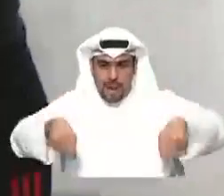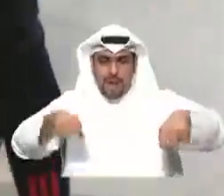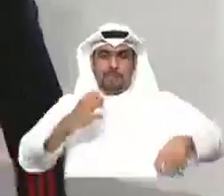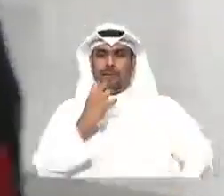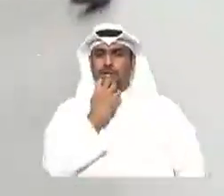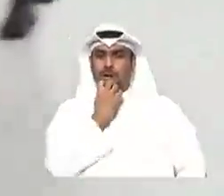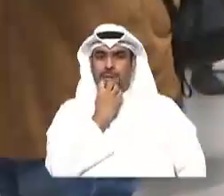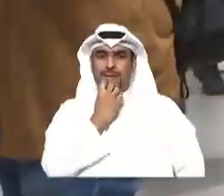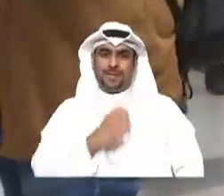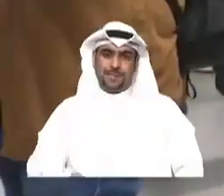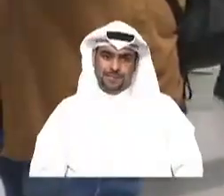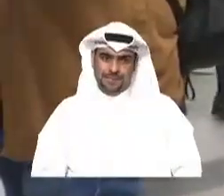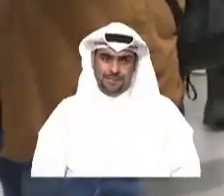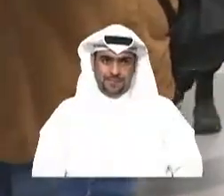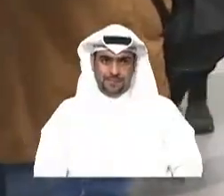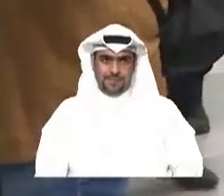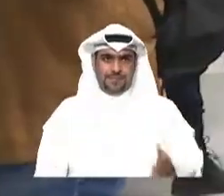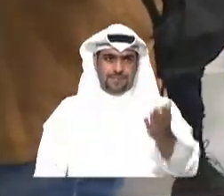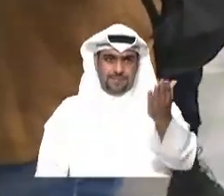الدولي